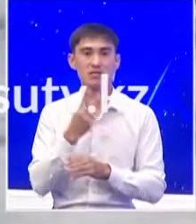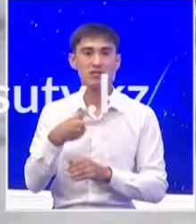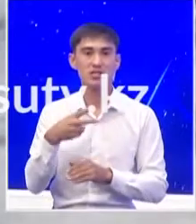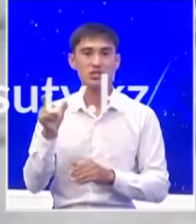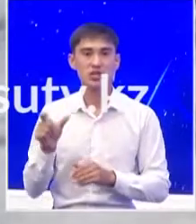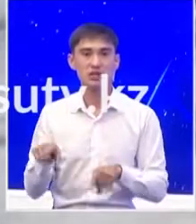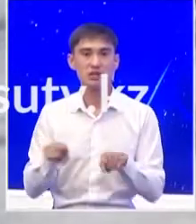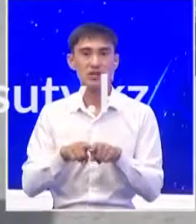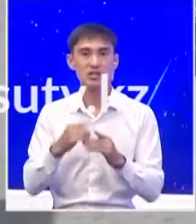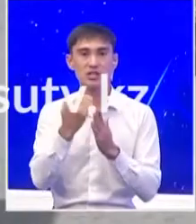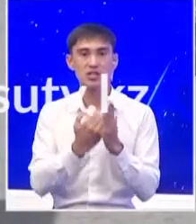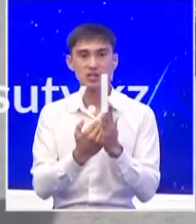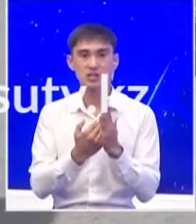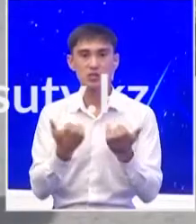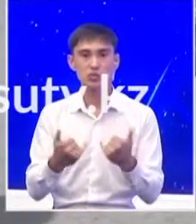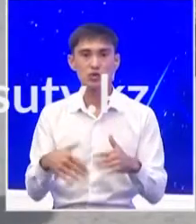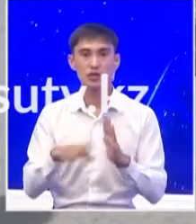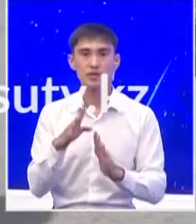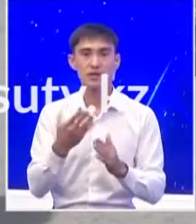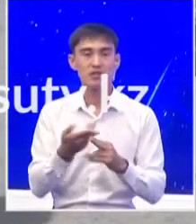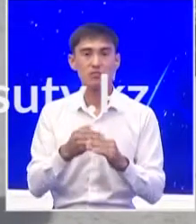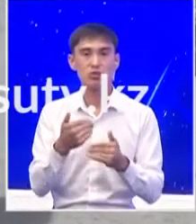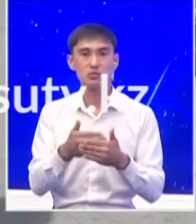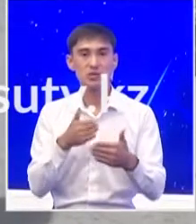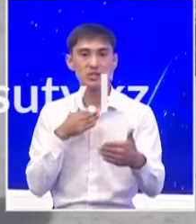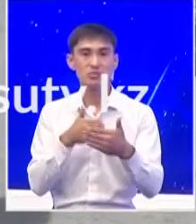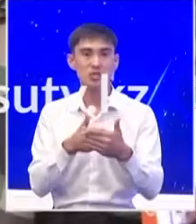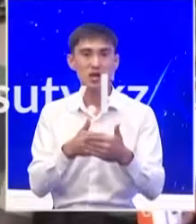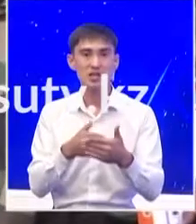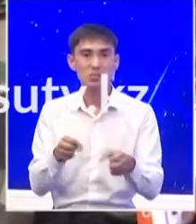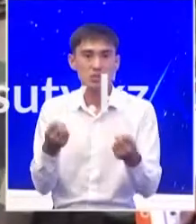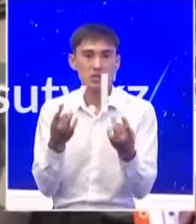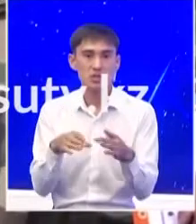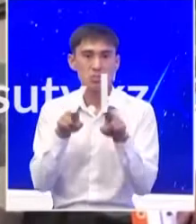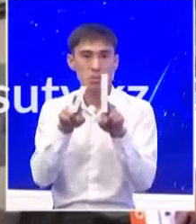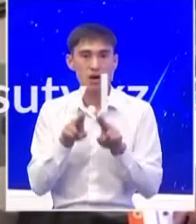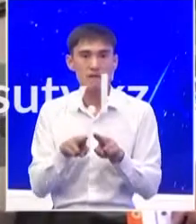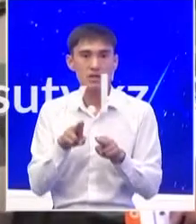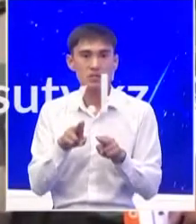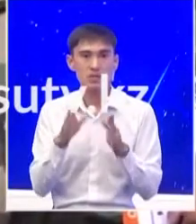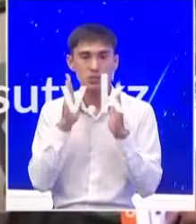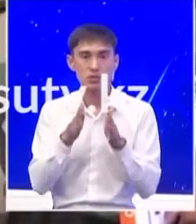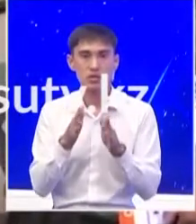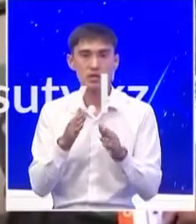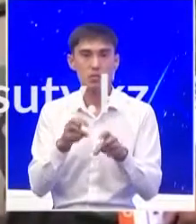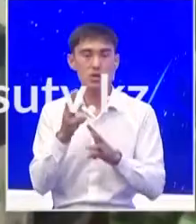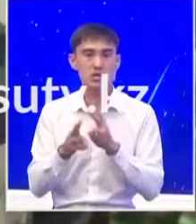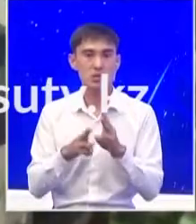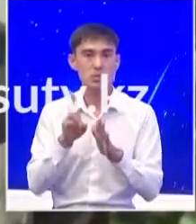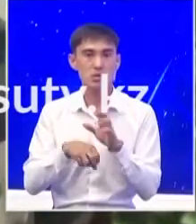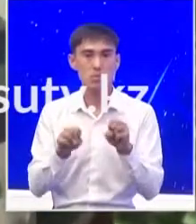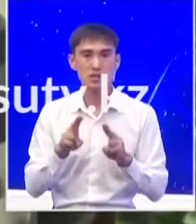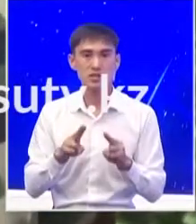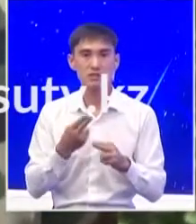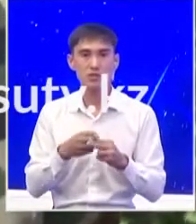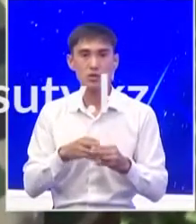Данная статистика удручает, ведь этого можно было избежать элементарным соблюдением правил пожаробезопасности. В этой связи уполномоченными